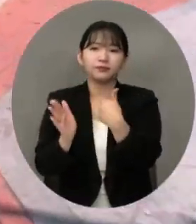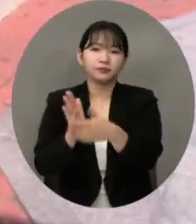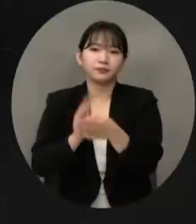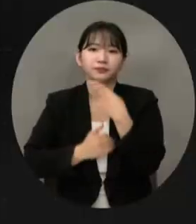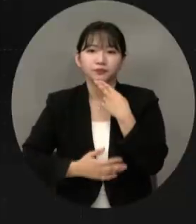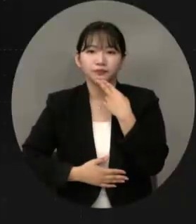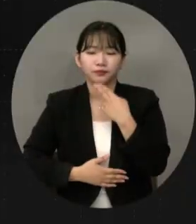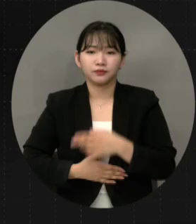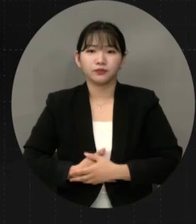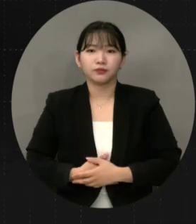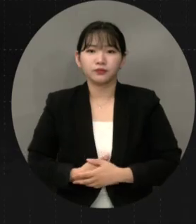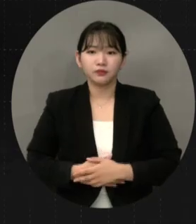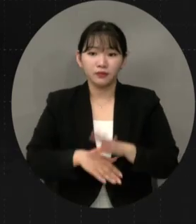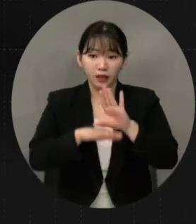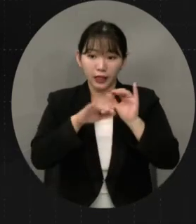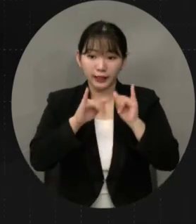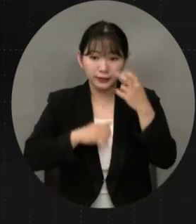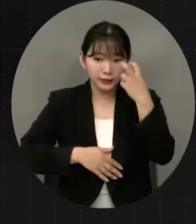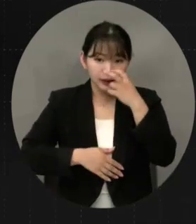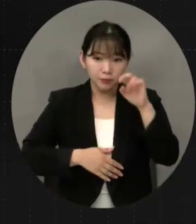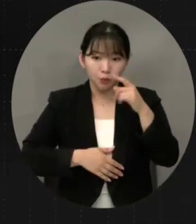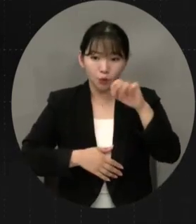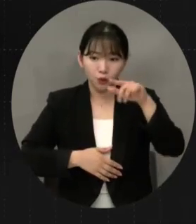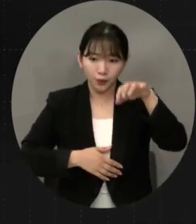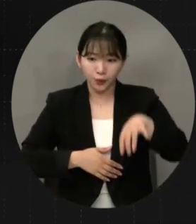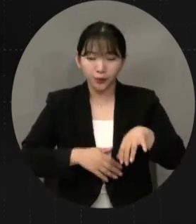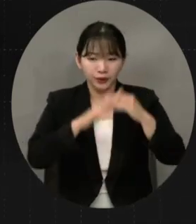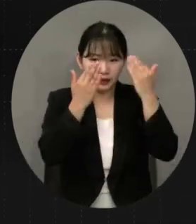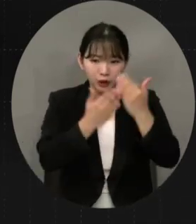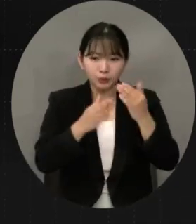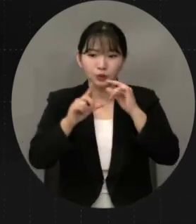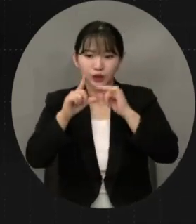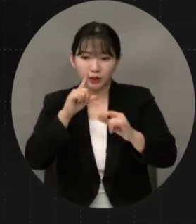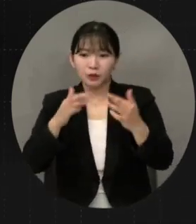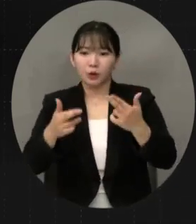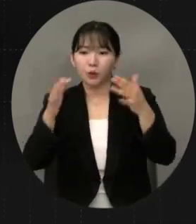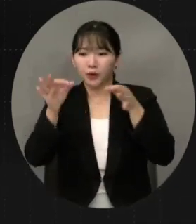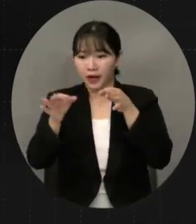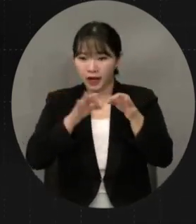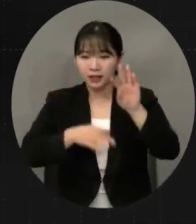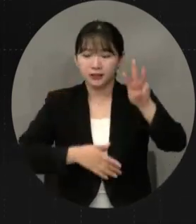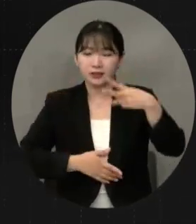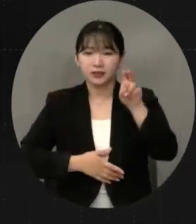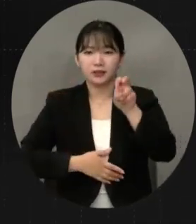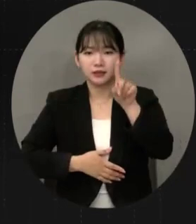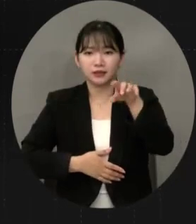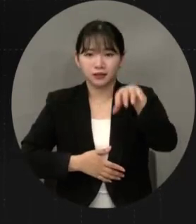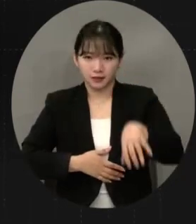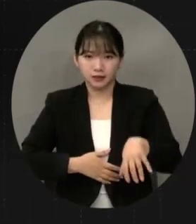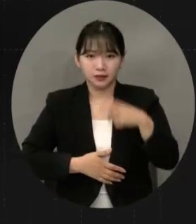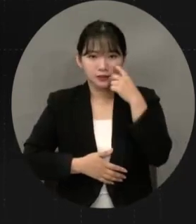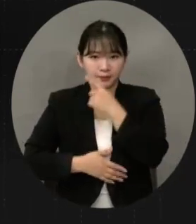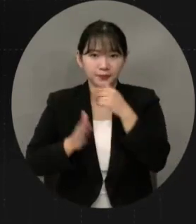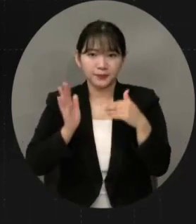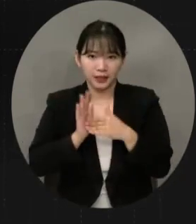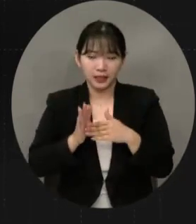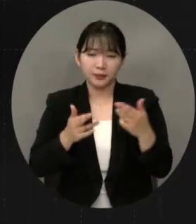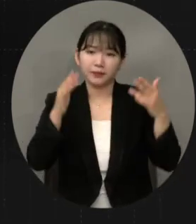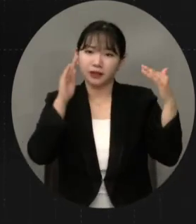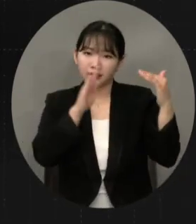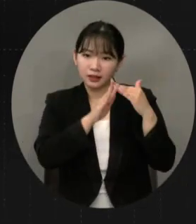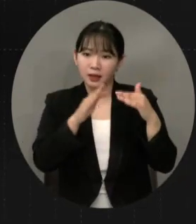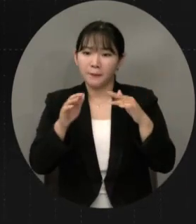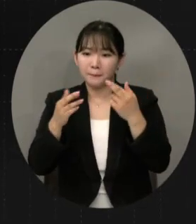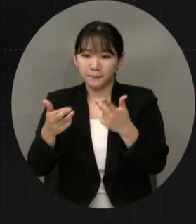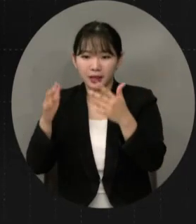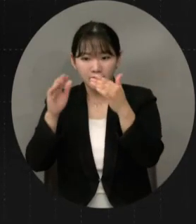없습니다. 취재진이 조사한 목원동의 전부 또는 일부 공실 상가는 321개로 확인됐습니다. 빈집에